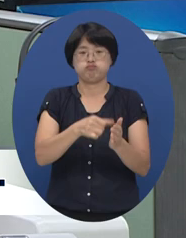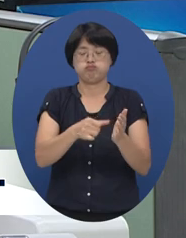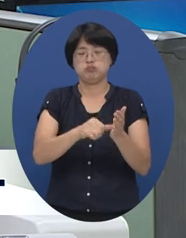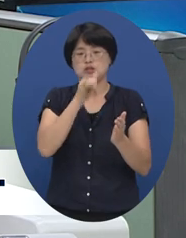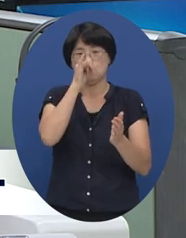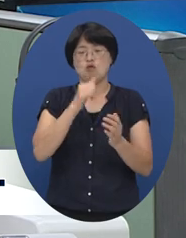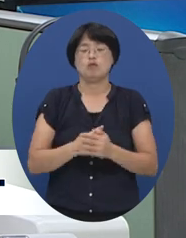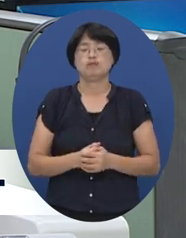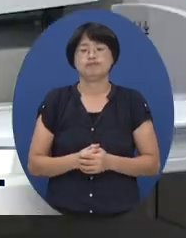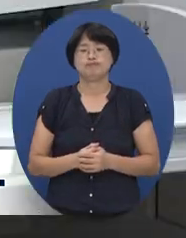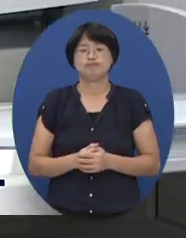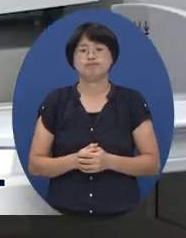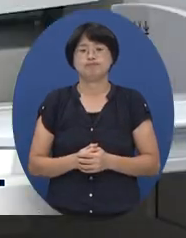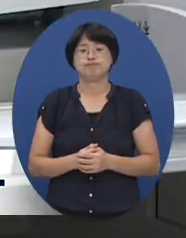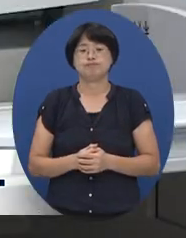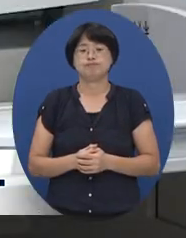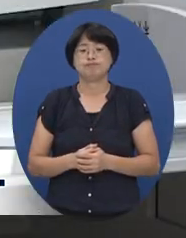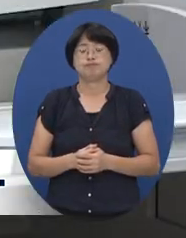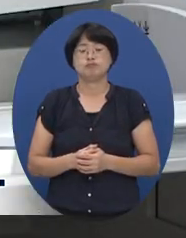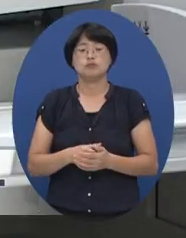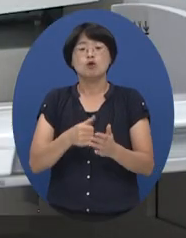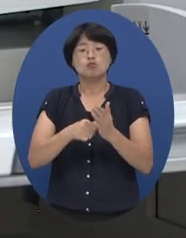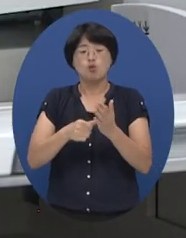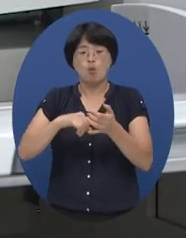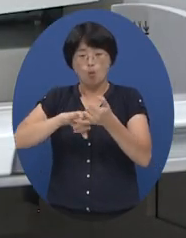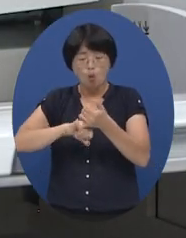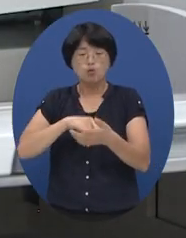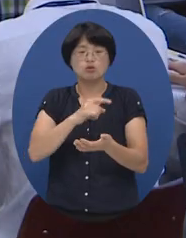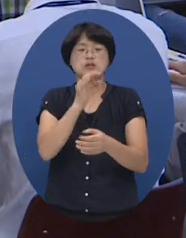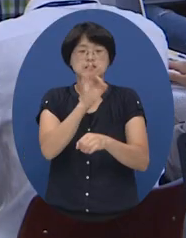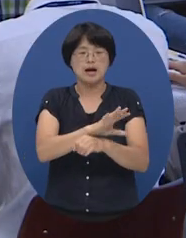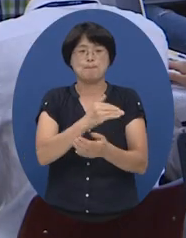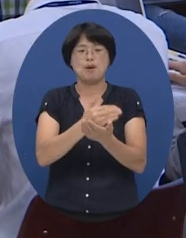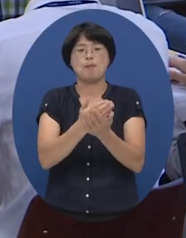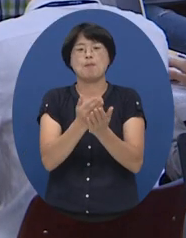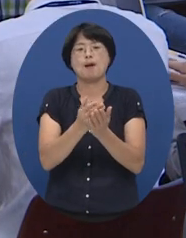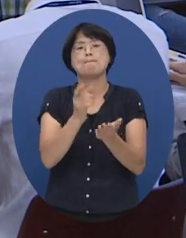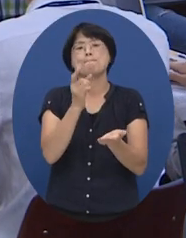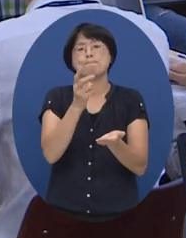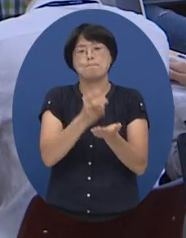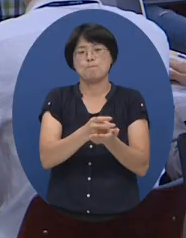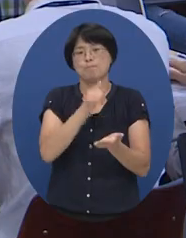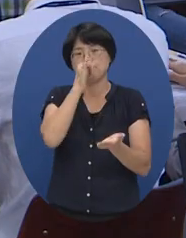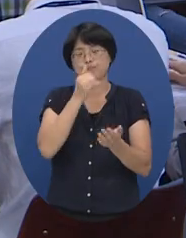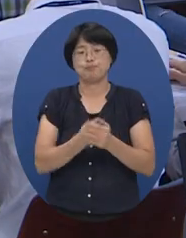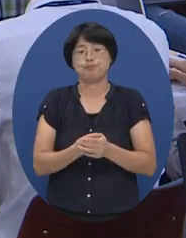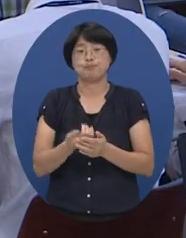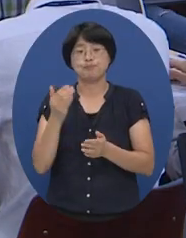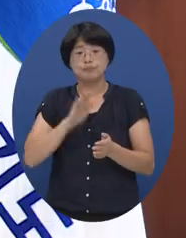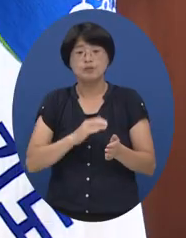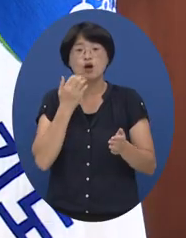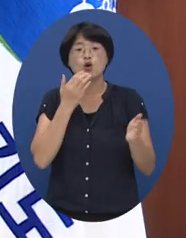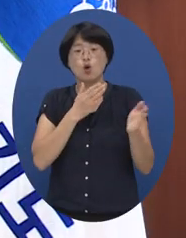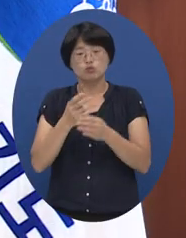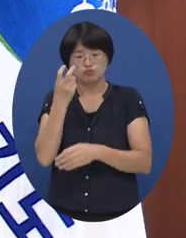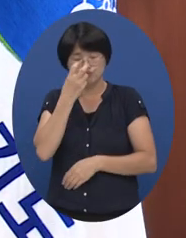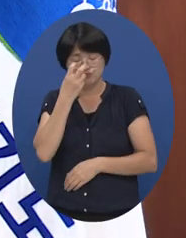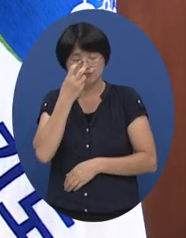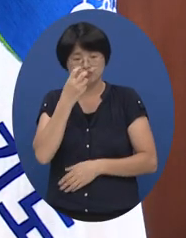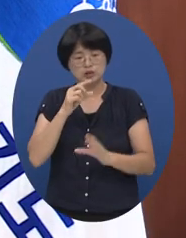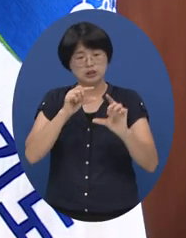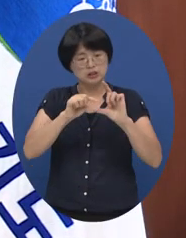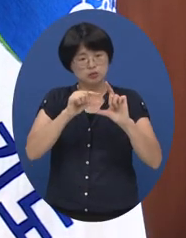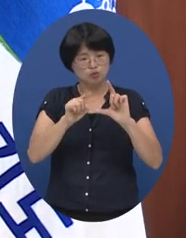의해 공공 조달 품목을 구매해야 하기 때문입니다. 그런데 경기도가 이번에 조사를 했더니 일부